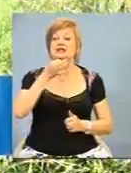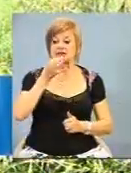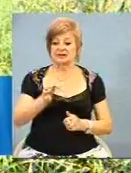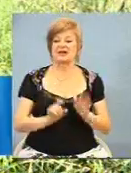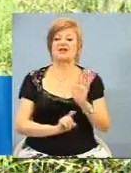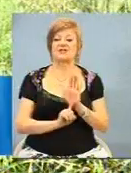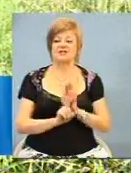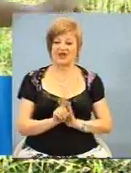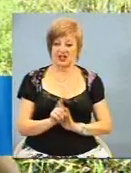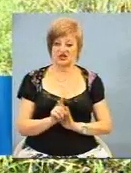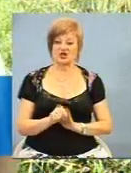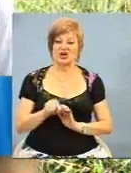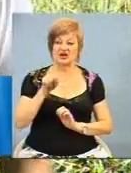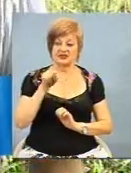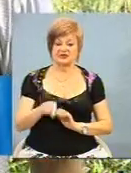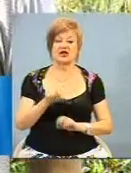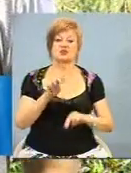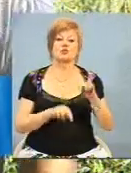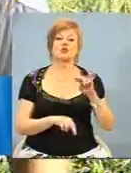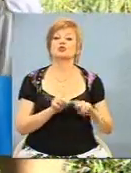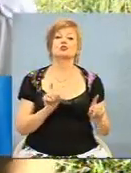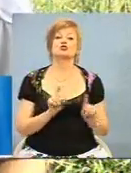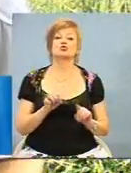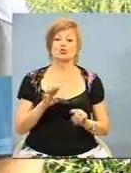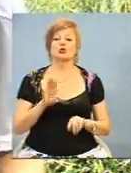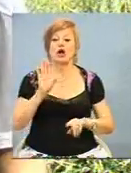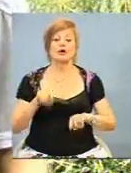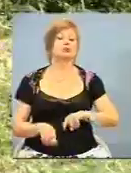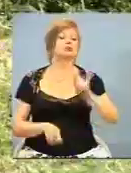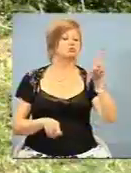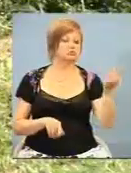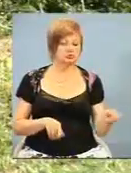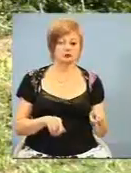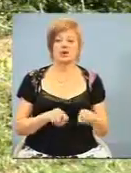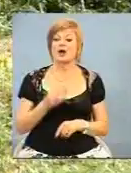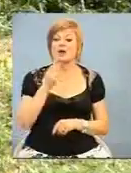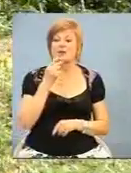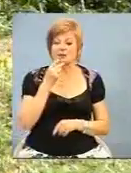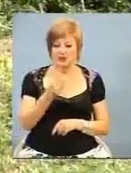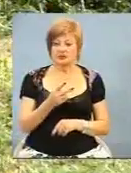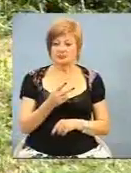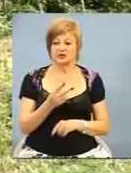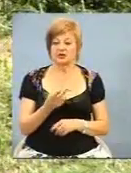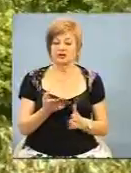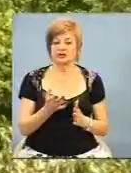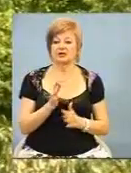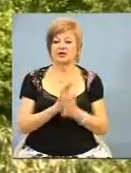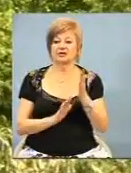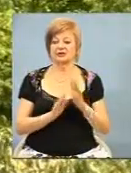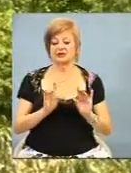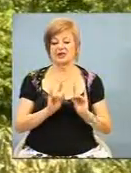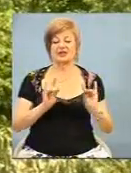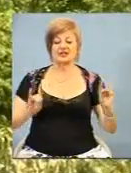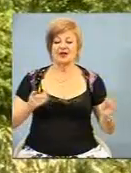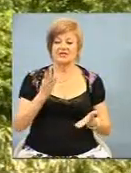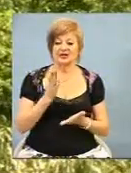ми здесь построим кое-что, а потом примемся за то. Посмотрите, пожалуйста, парковую зону. Там есть и лавочки,